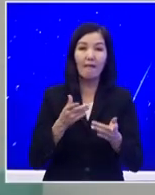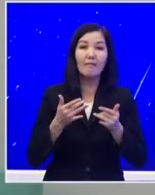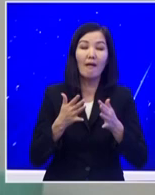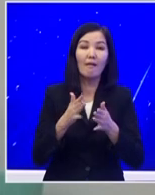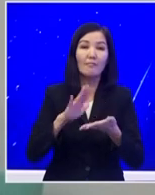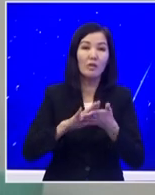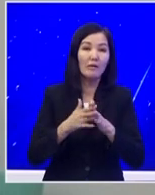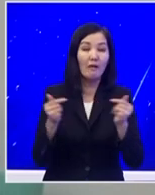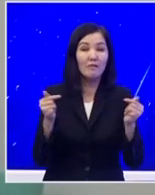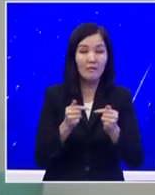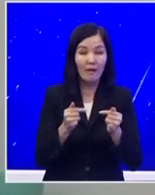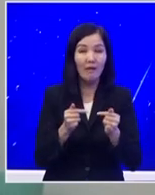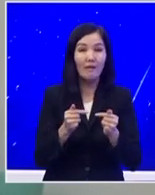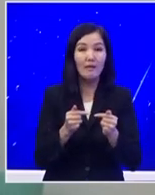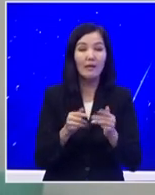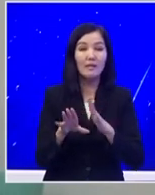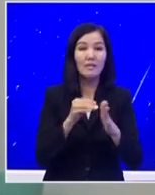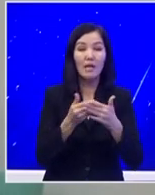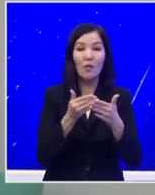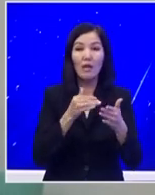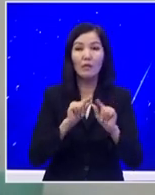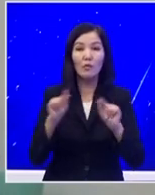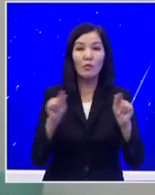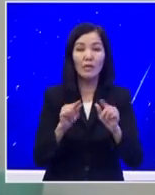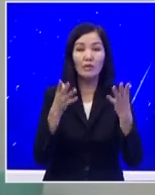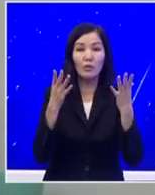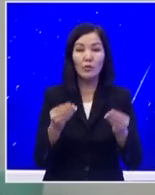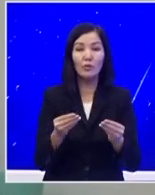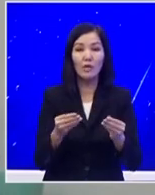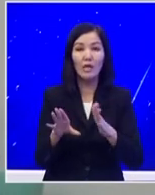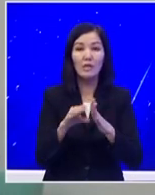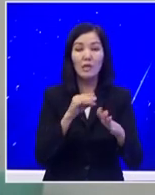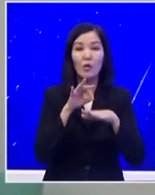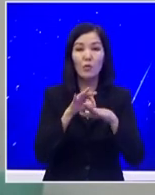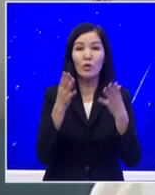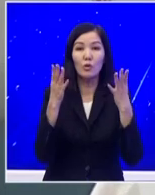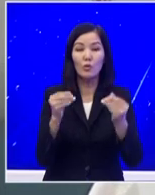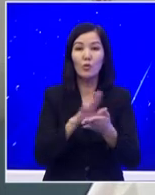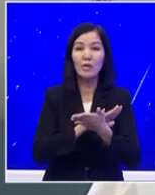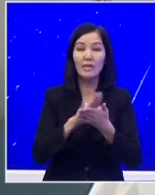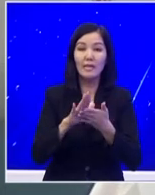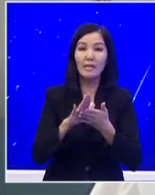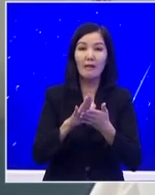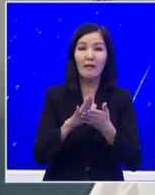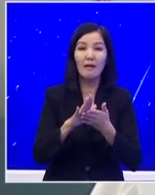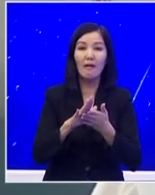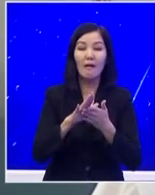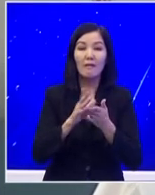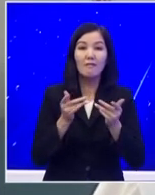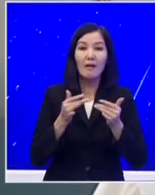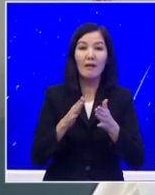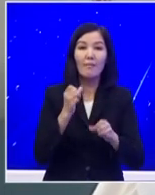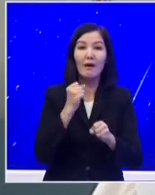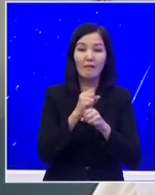шарттарға сәйкес болып шықты. Сайлау алды үгіт-насихат күндерінде және сайлаудың өз өтетін күні санитарлық эпидемиологиялық талаптардың бәрі